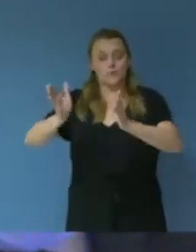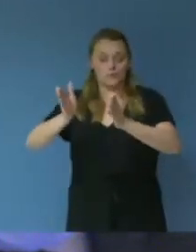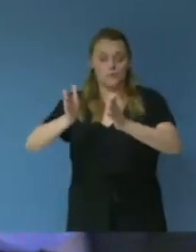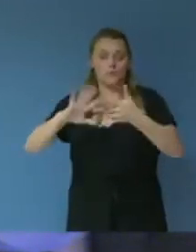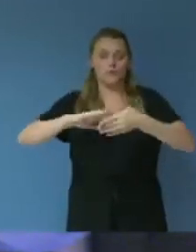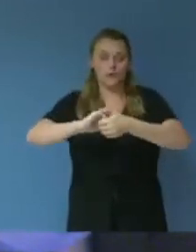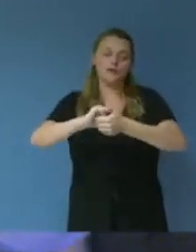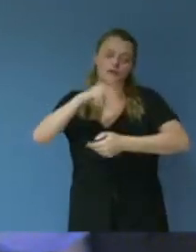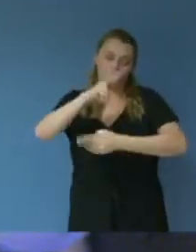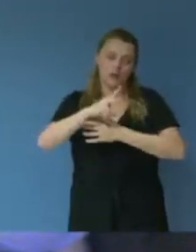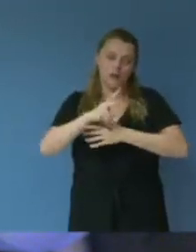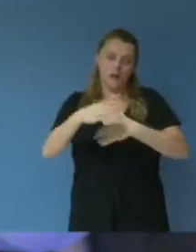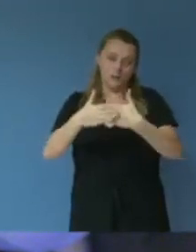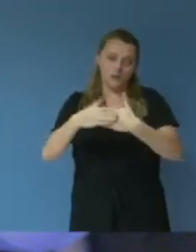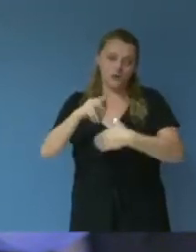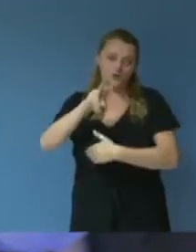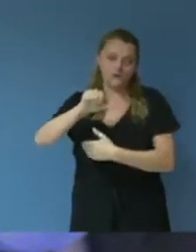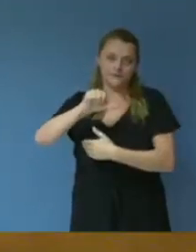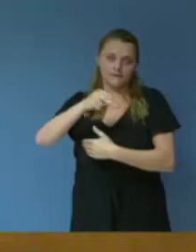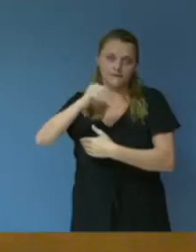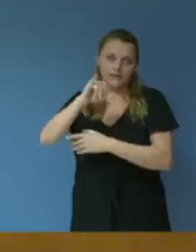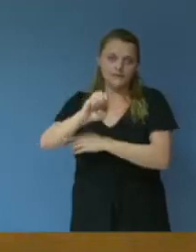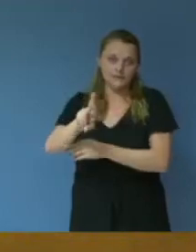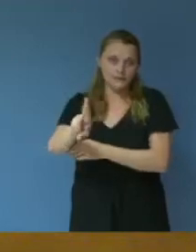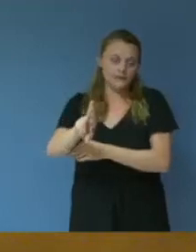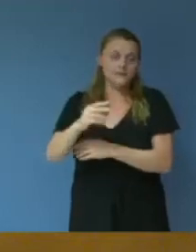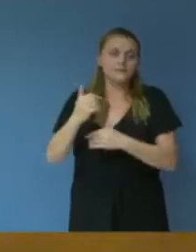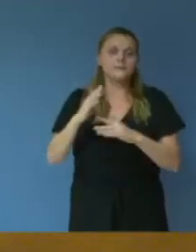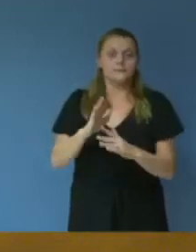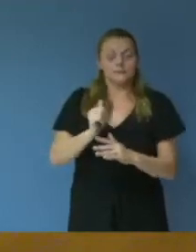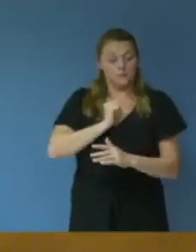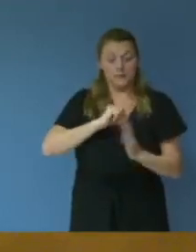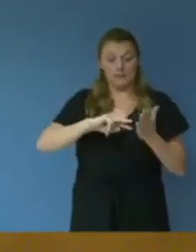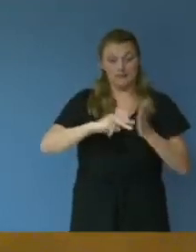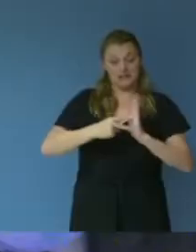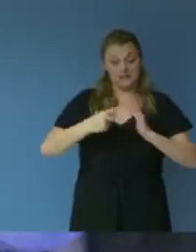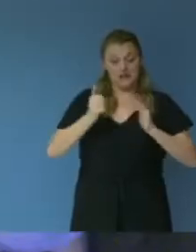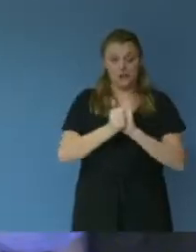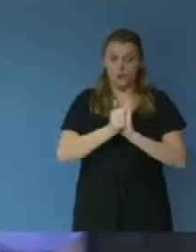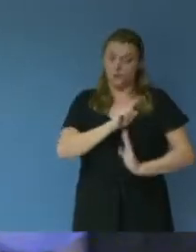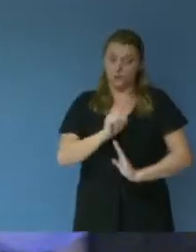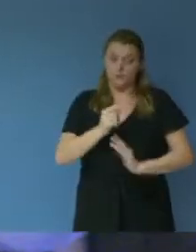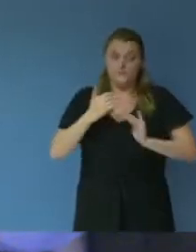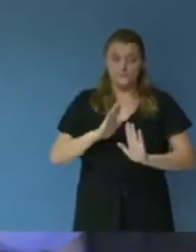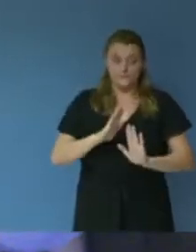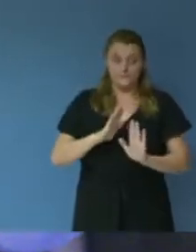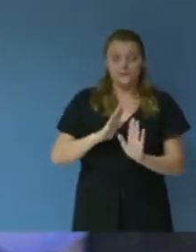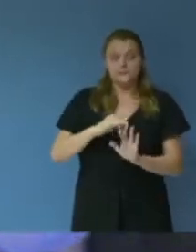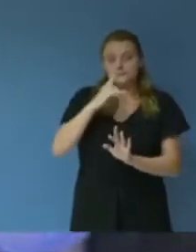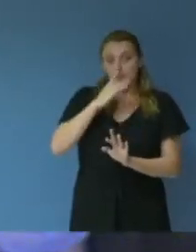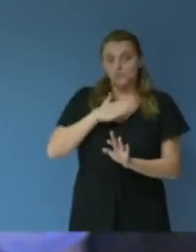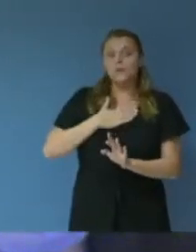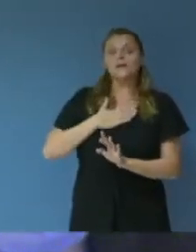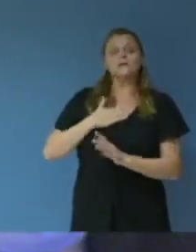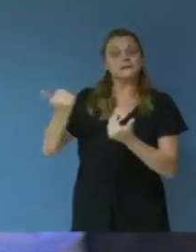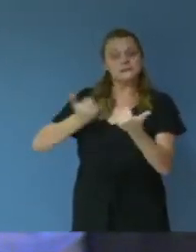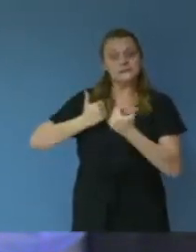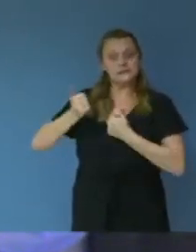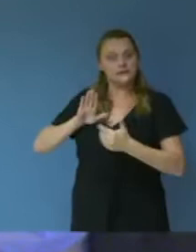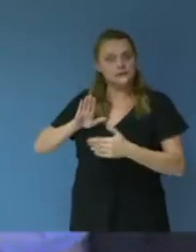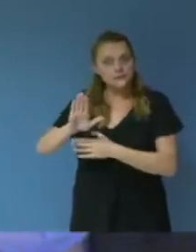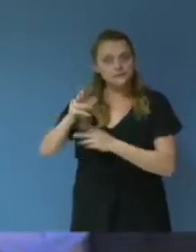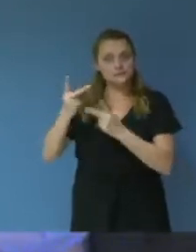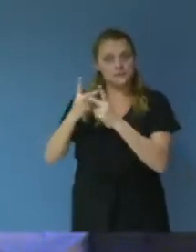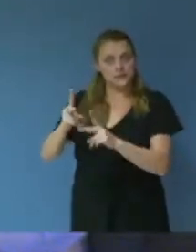suis pas technicien, mais en tout cas, je suis preneur d'une chose, et je pense que les services de la ville le sont aussi. C'est